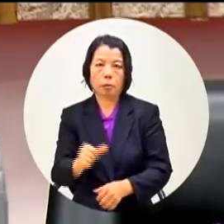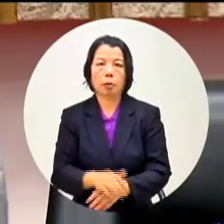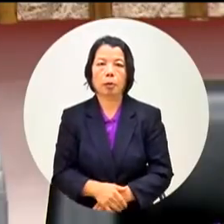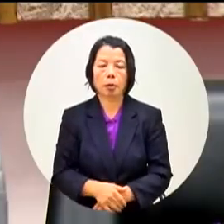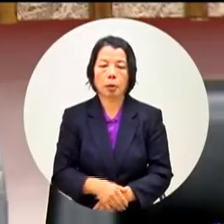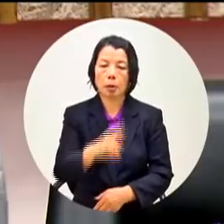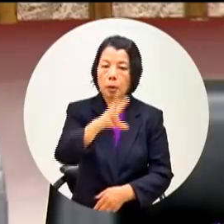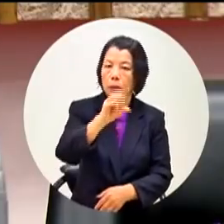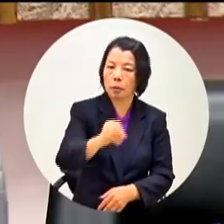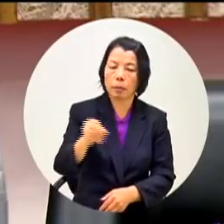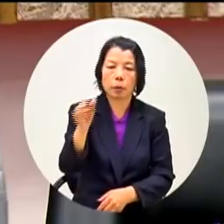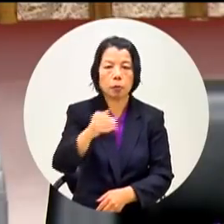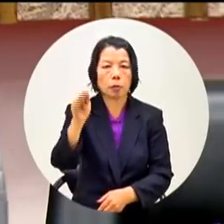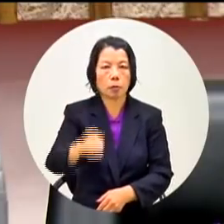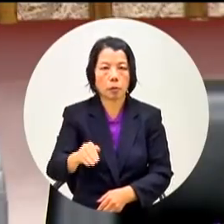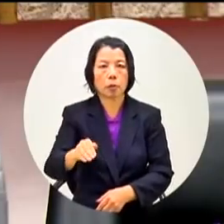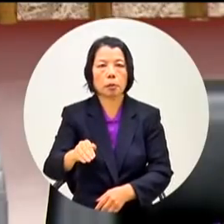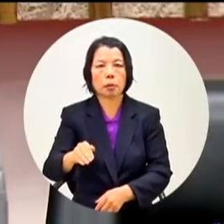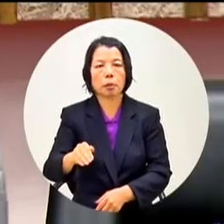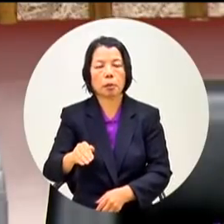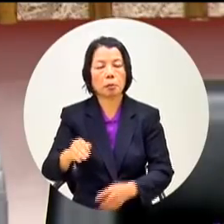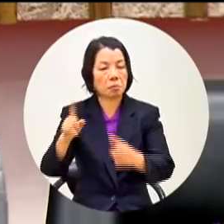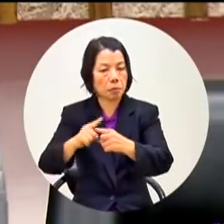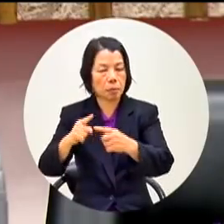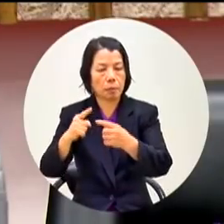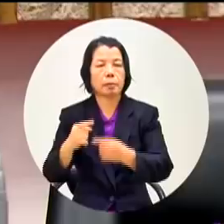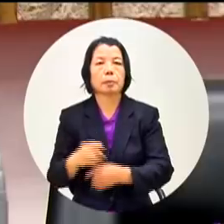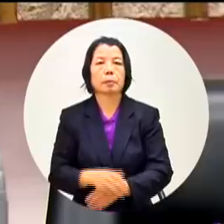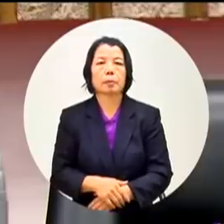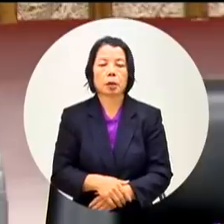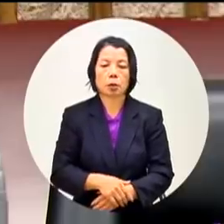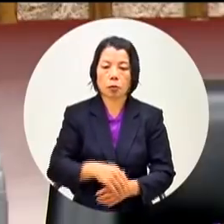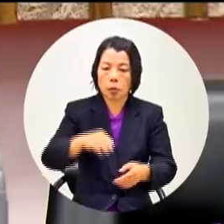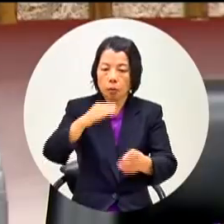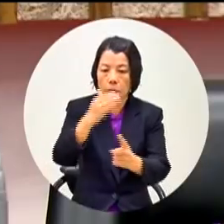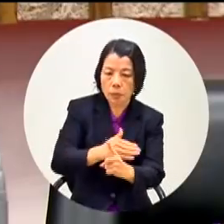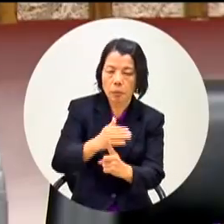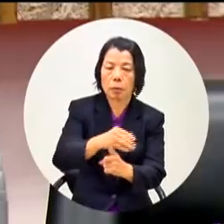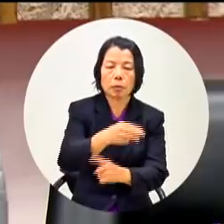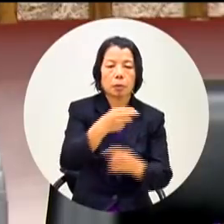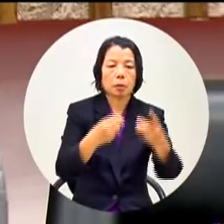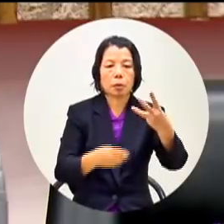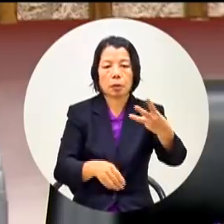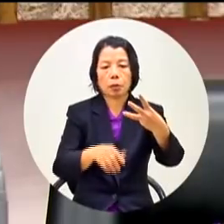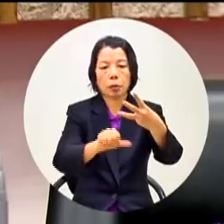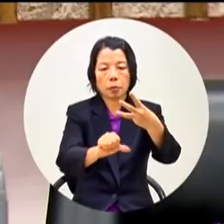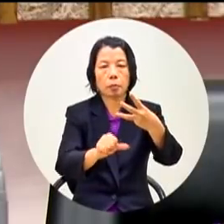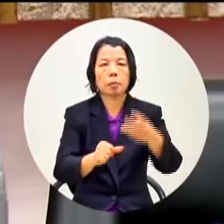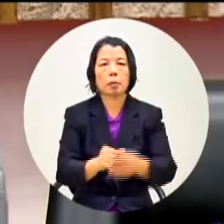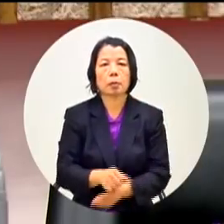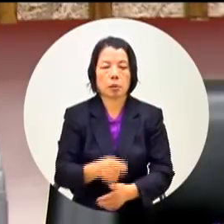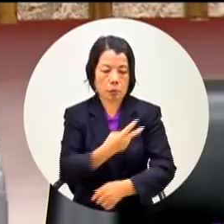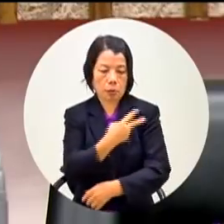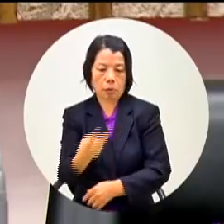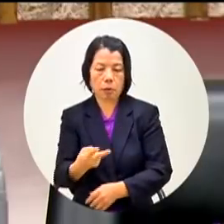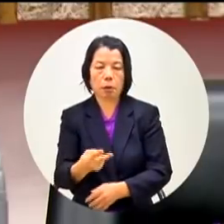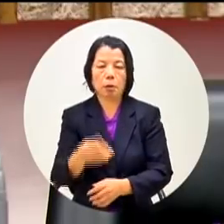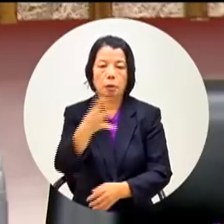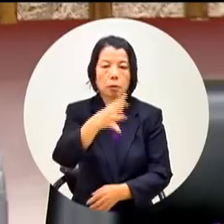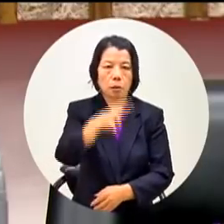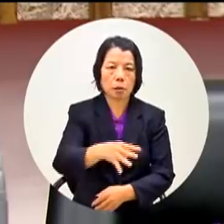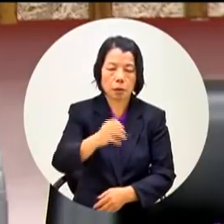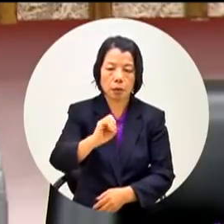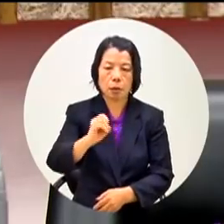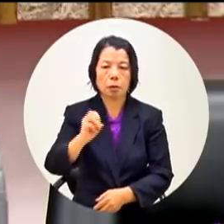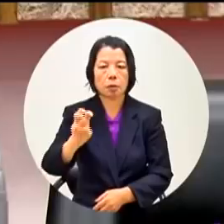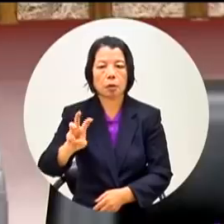29493笔数，那最低是三月五号哈，星期二有4037笔数哈。我以这样